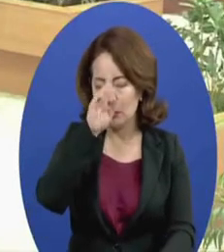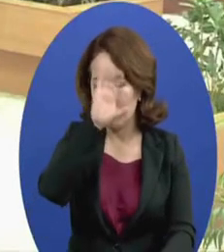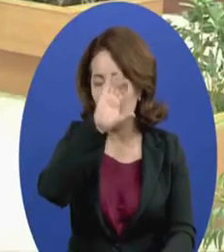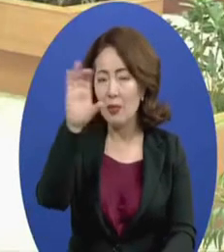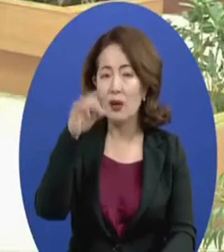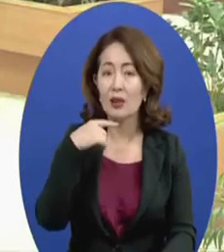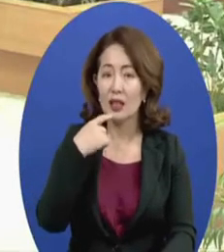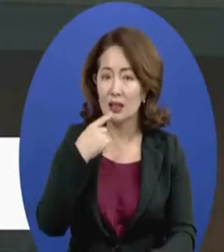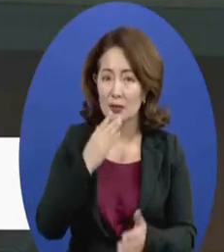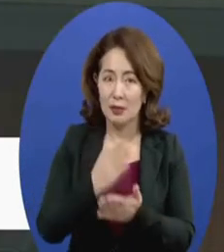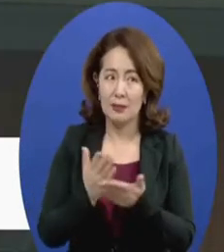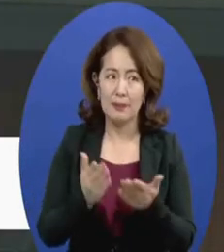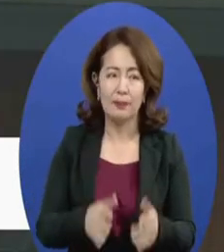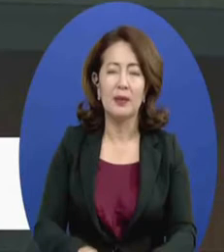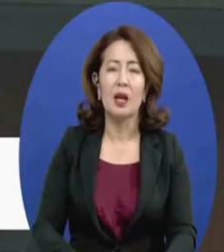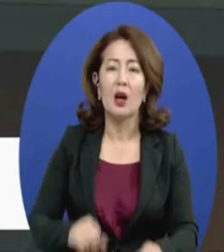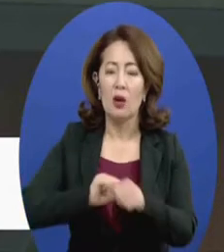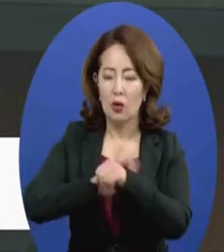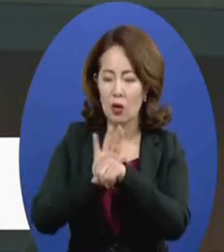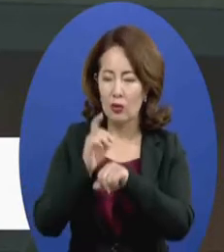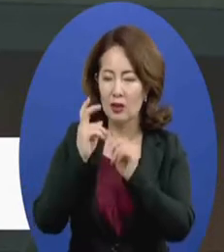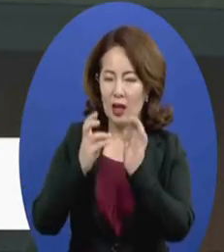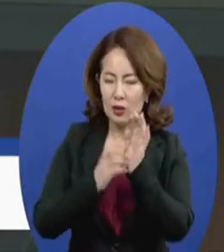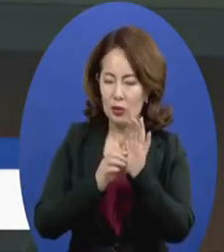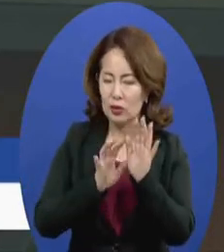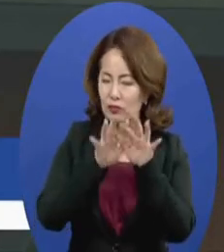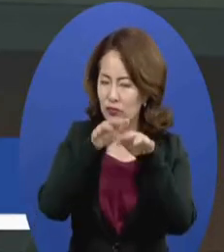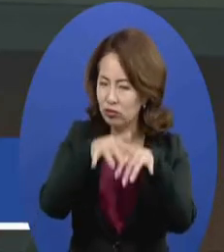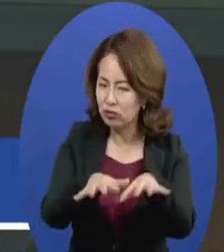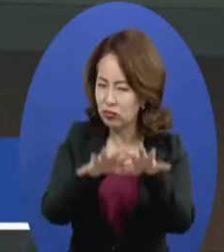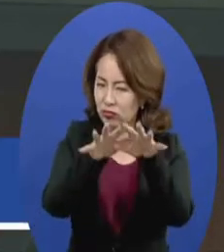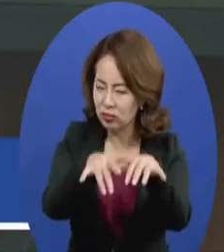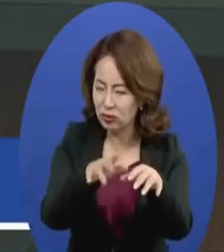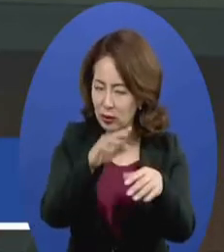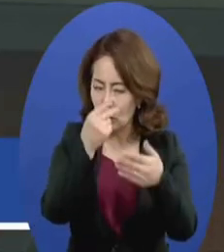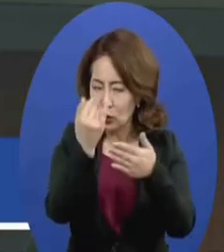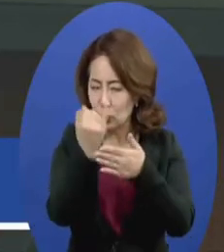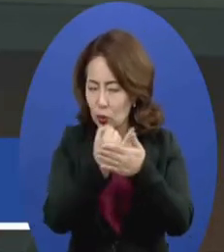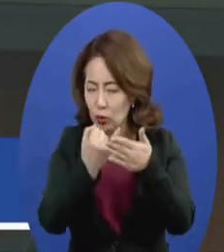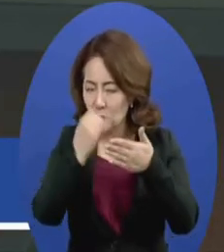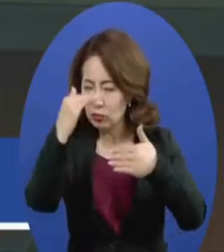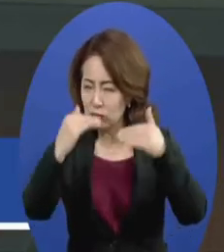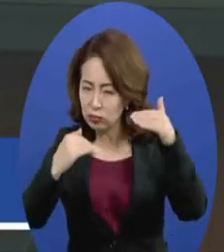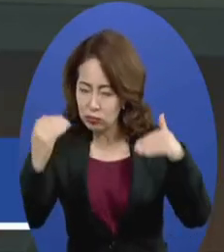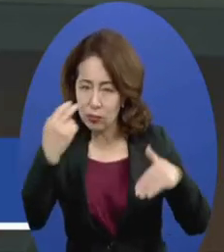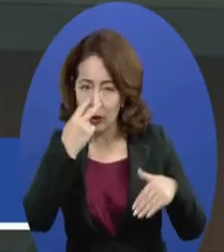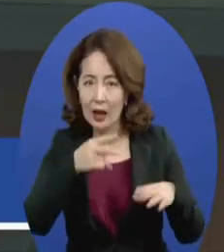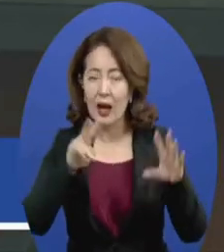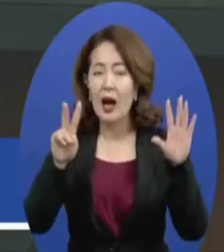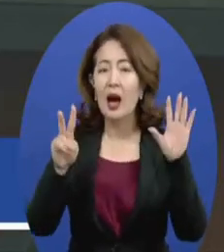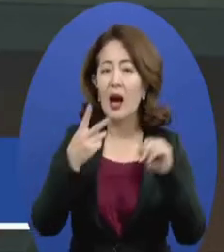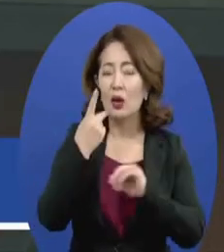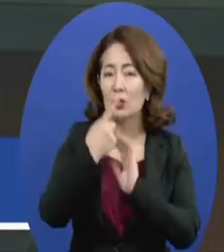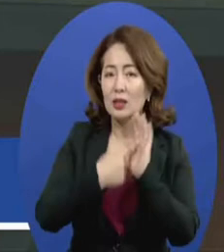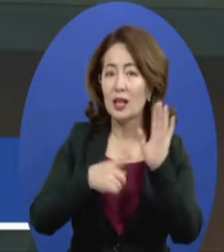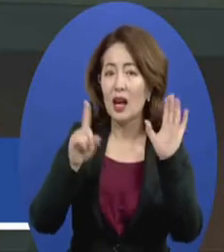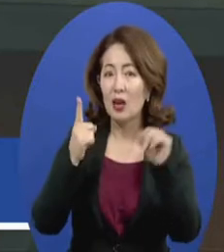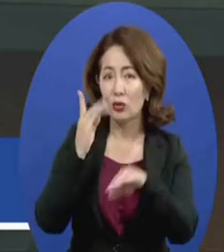хийж байна. 2019-ийн дархлалтын динамик зураглалаар 2020 оны 12 дугаар сарын 11-ний өдрөө хөл